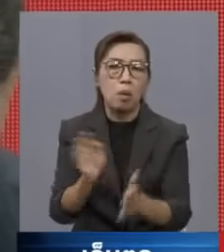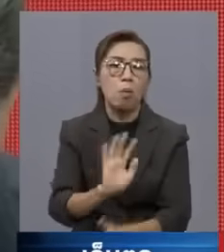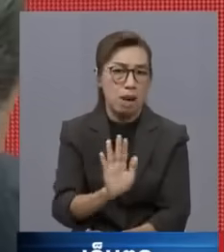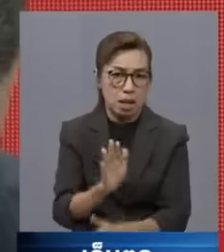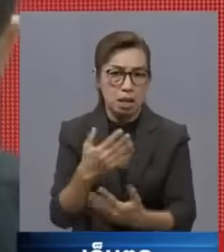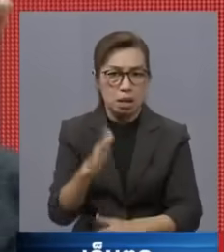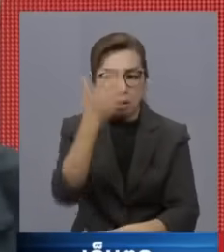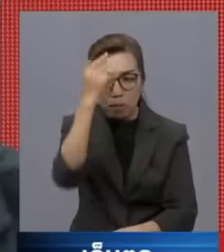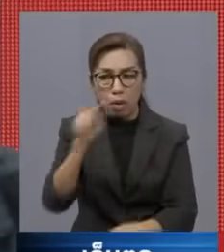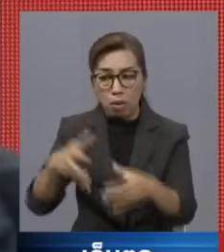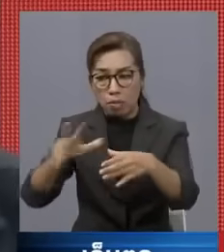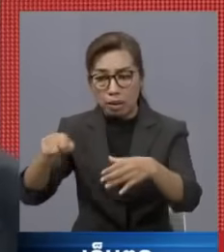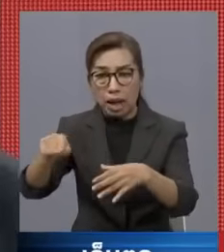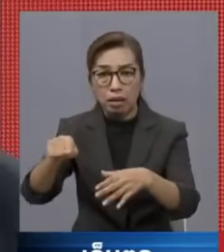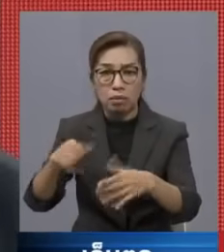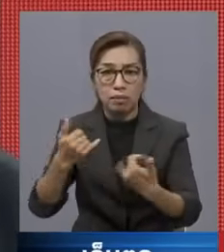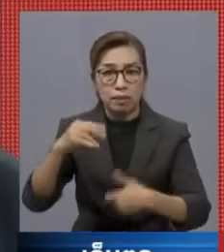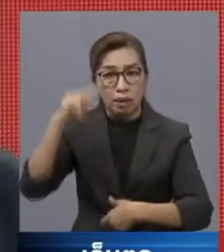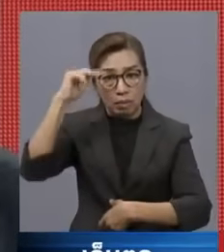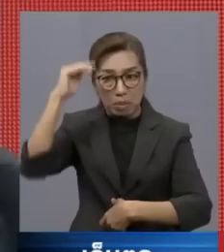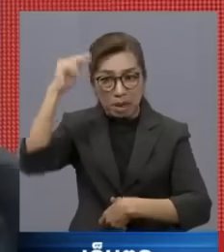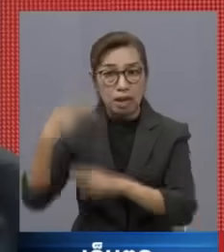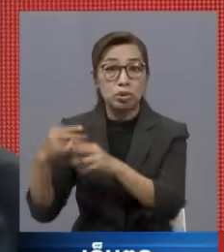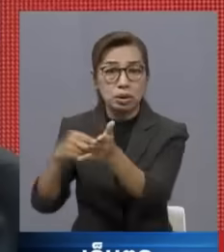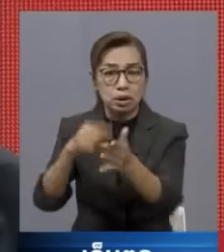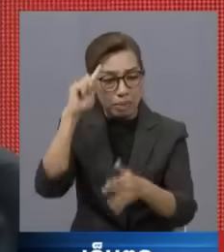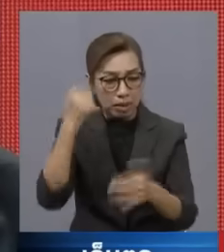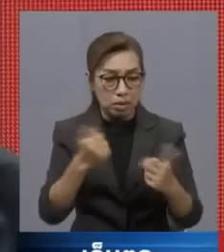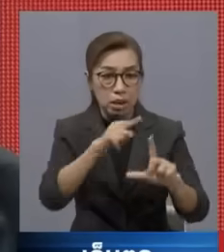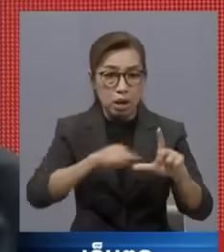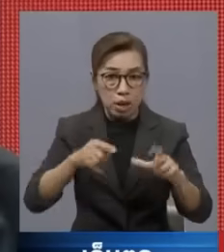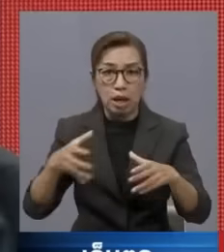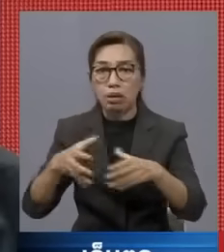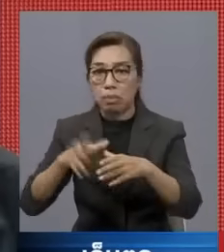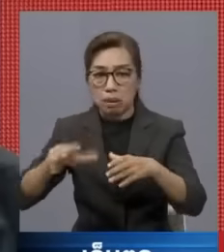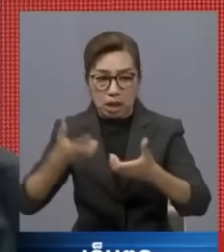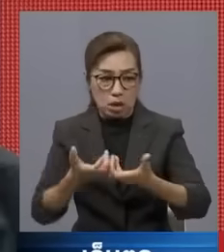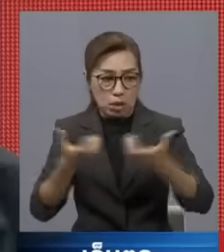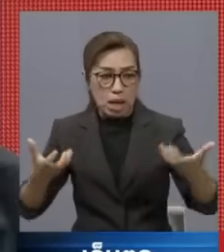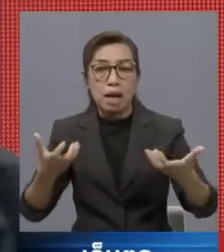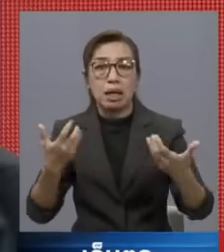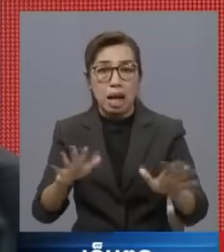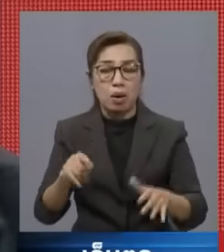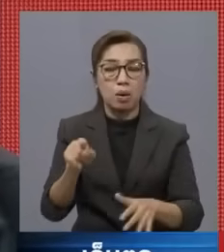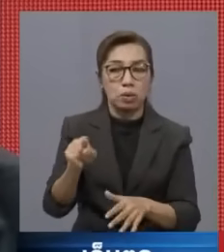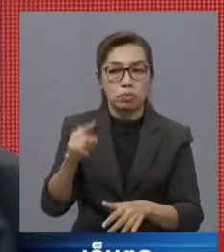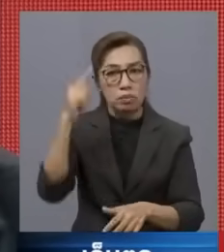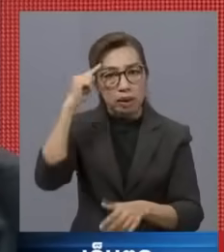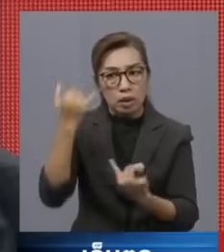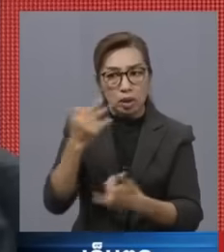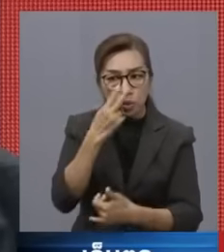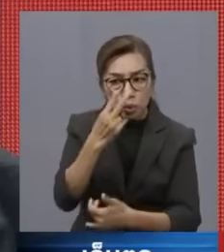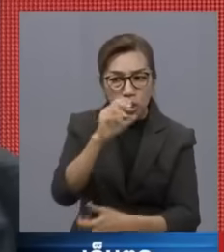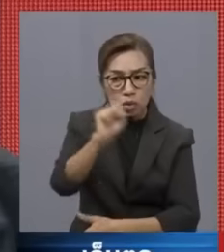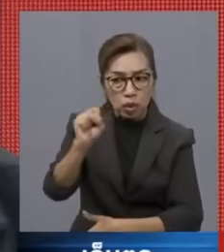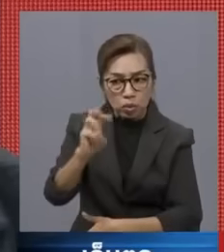เพราะว่าตอนนี้เนี่ยทางเพื่อไทยกับทางก้าวไกลเนี่ยแยกกันแล้วแล้วก็เอ่อน้ำหนักจำนวนเสียงเทมาที่เพื่อถ่าย